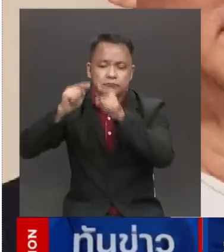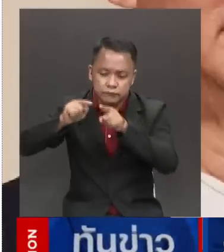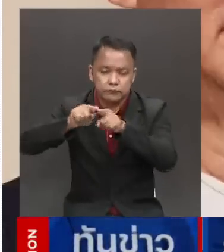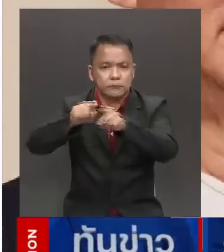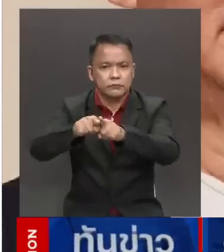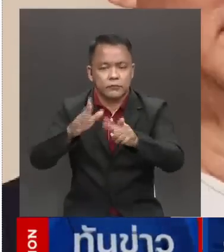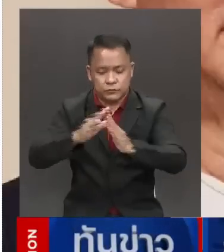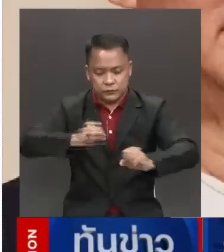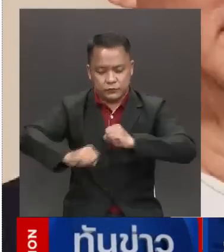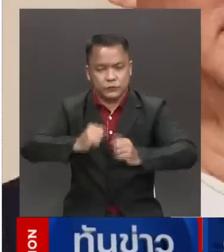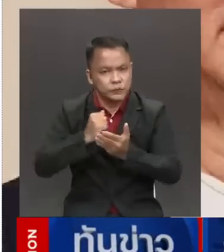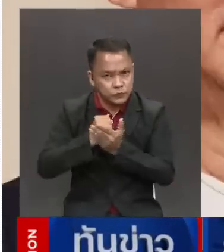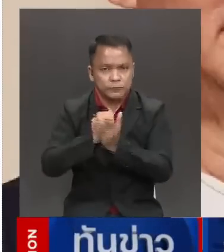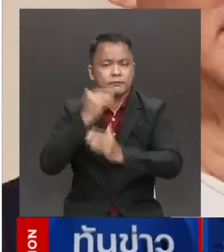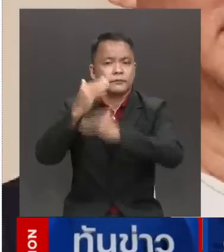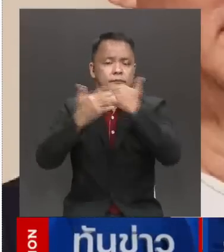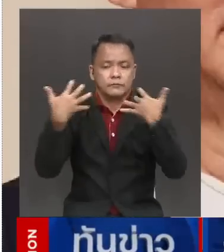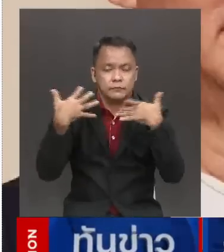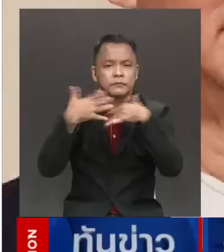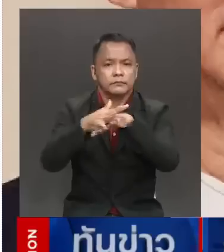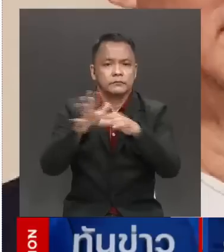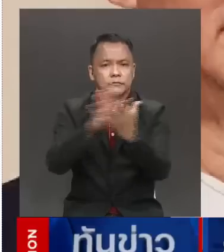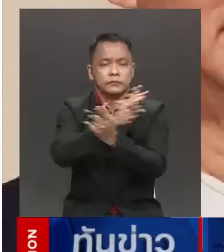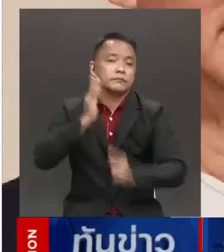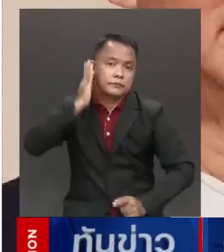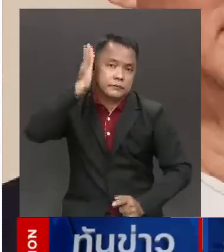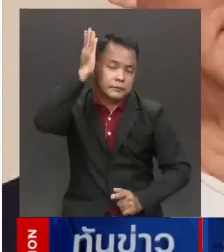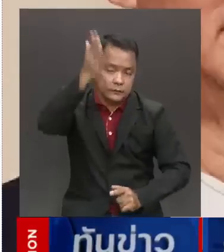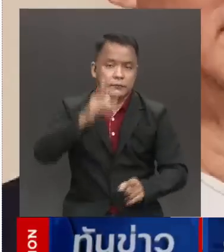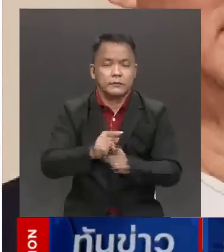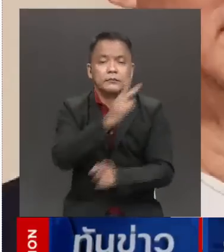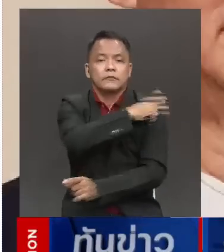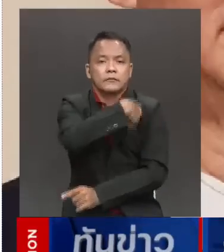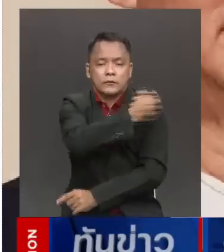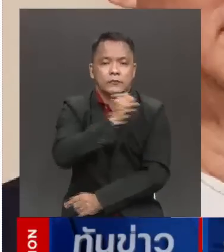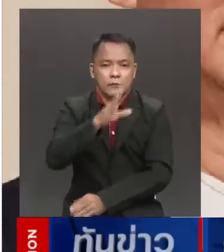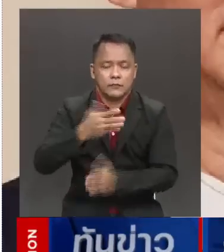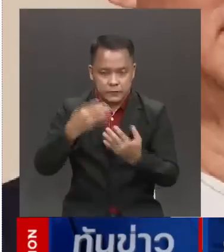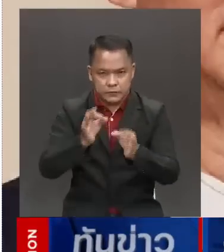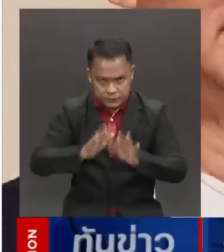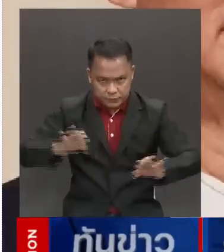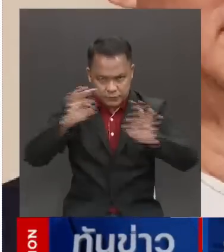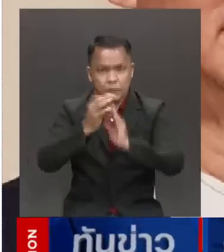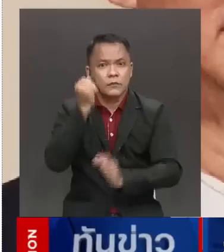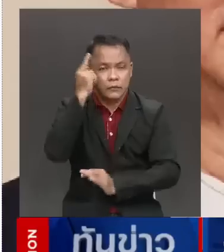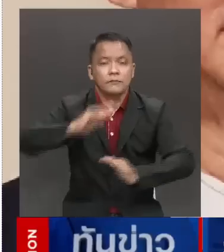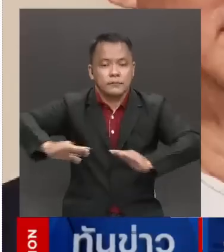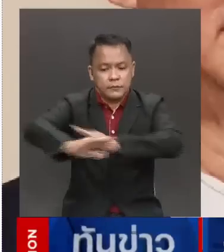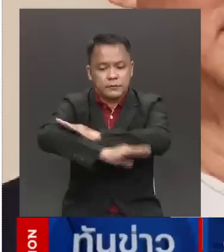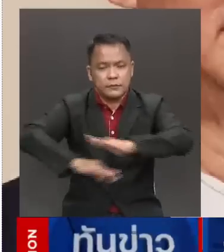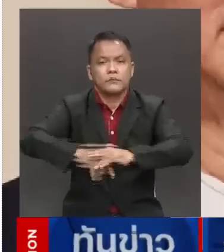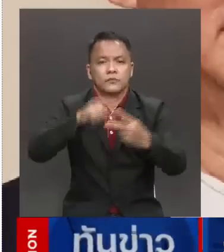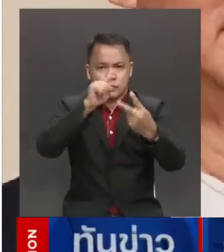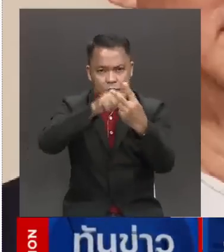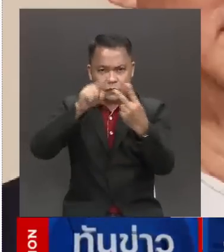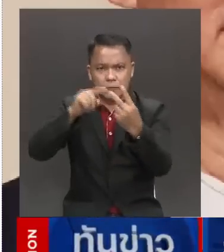มาเป็นหลักในการพัฒนาและสืบสานสังคมไทยในอนาคตคุณหมอบอกว่าก่อนอื่นต้องมาทำความเข้าใจพื้นฐาน2ด้านของปัญห